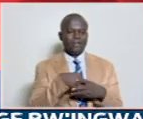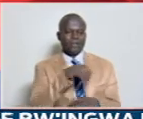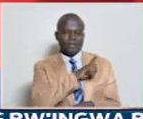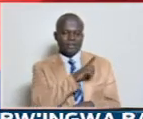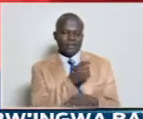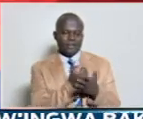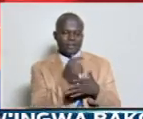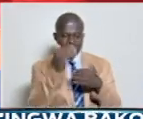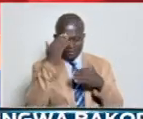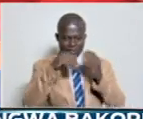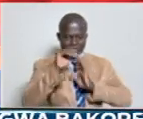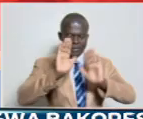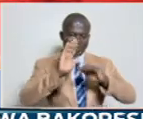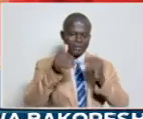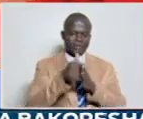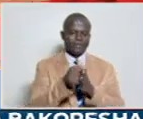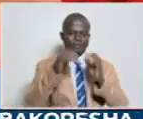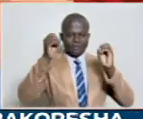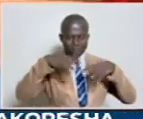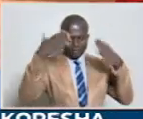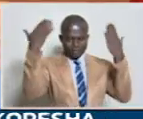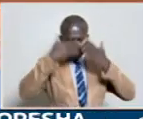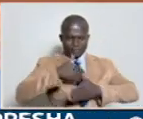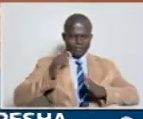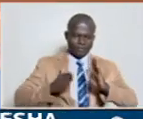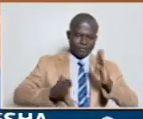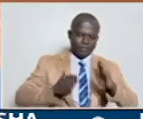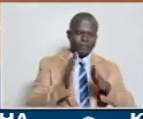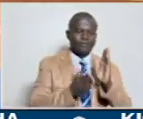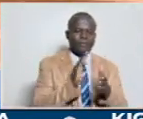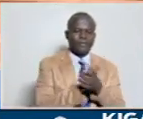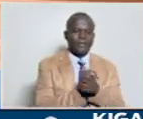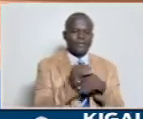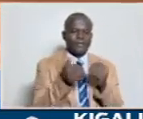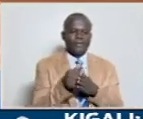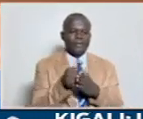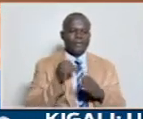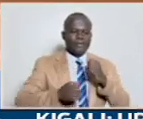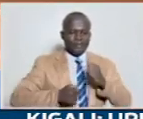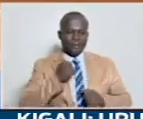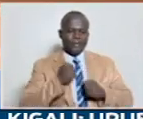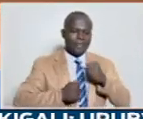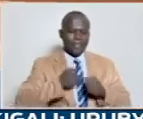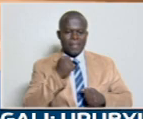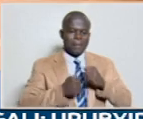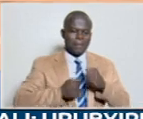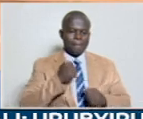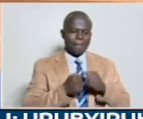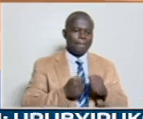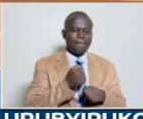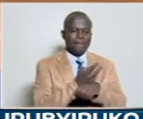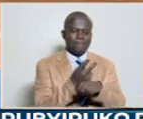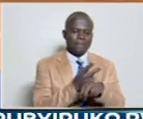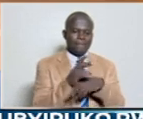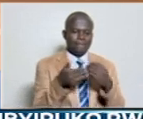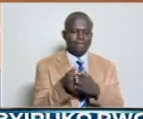d'être Kigali et participer au Kigali Night Run. Et on a couru pendant quelques heures